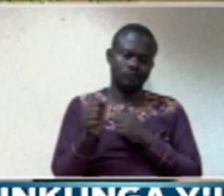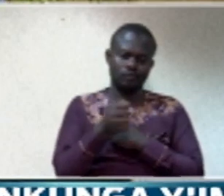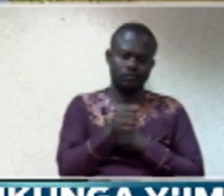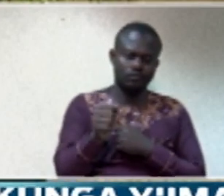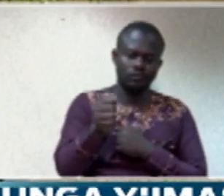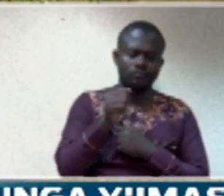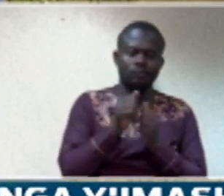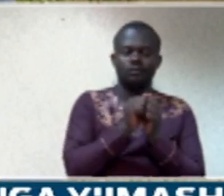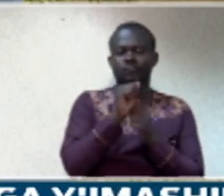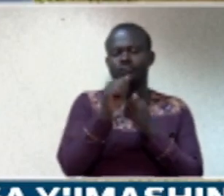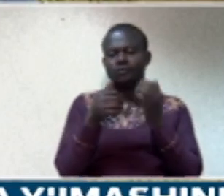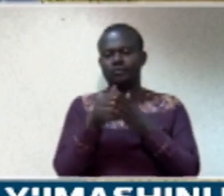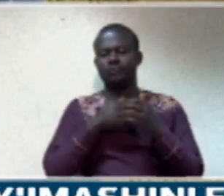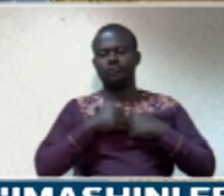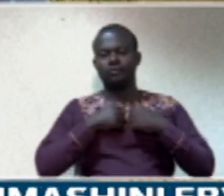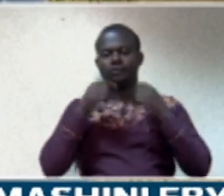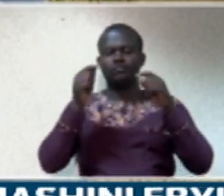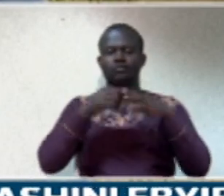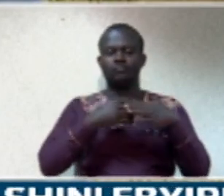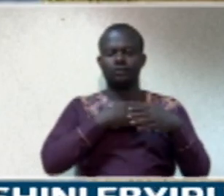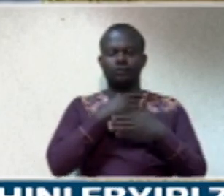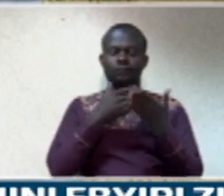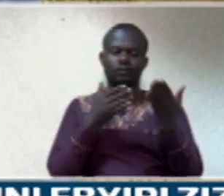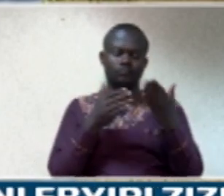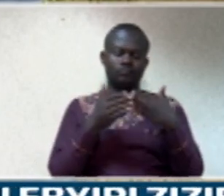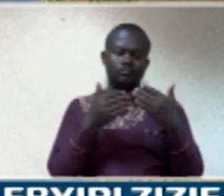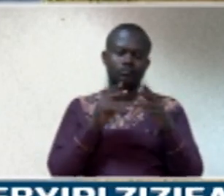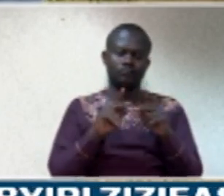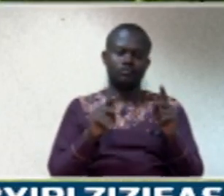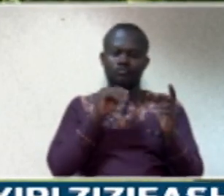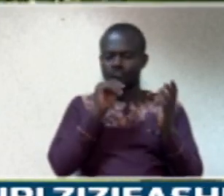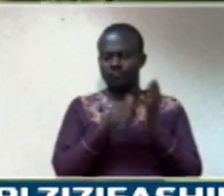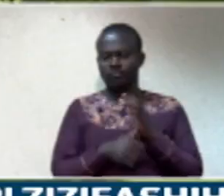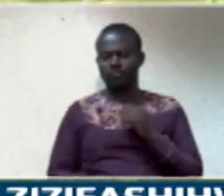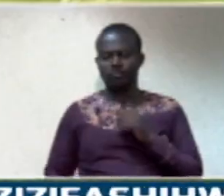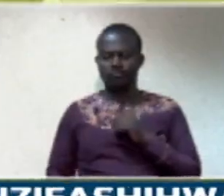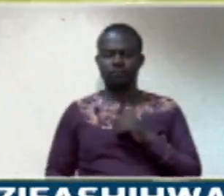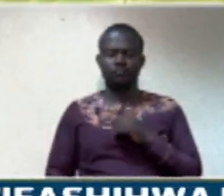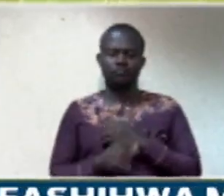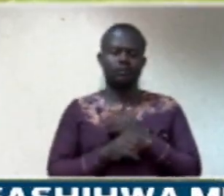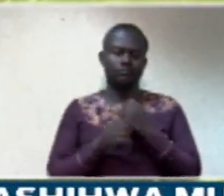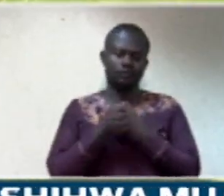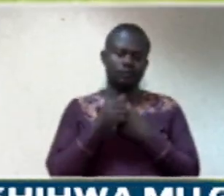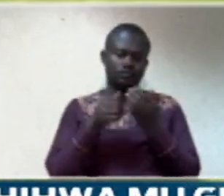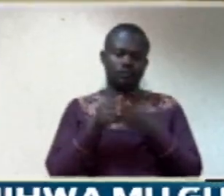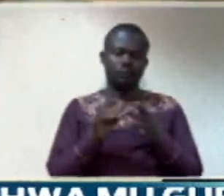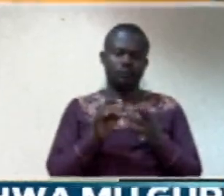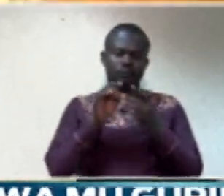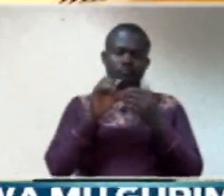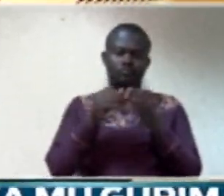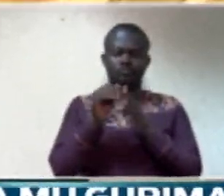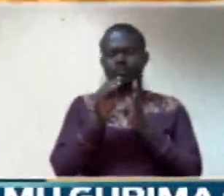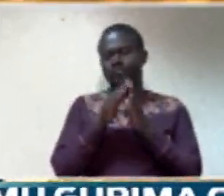abakerarugendo ndetse n'abandi banyarwanda baza gusura Rubavu bavunga ubu n'amahoro nta kibazo. Akarere ka Rubavu by'umwihariko umujyi wa